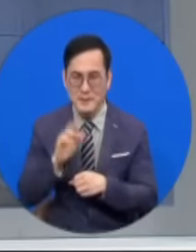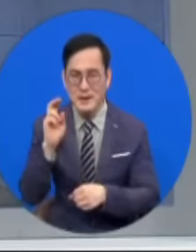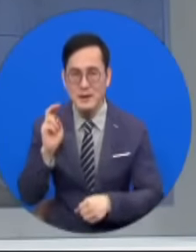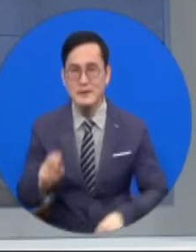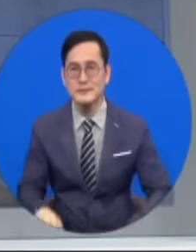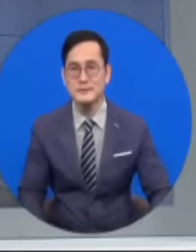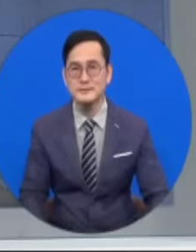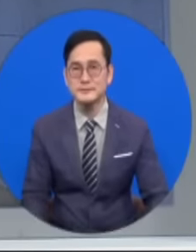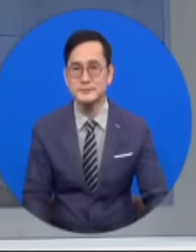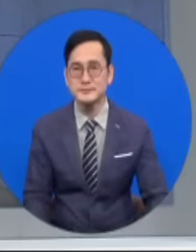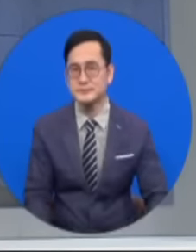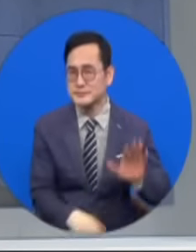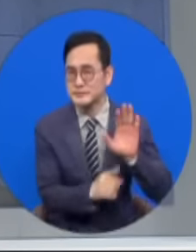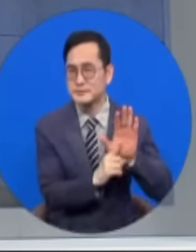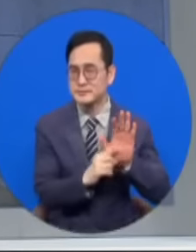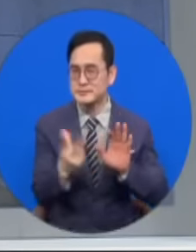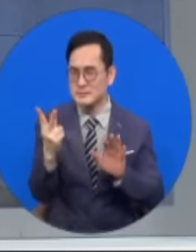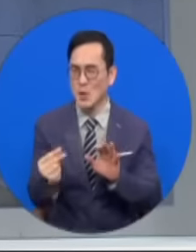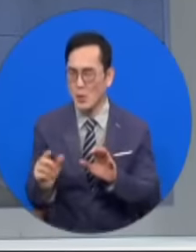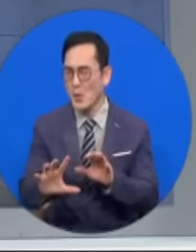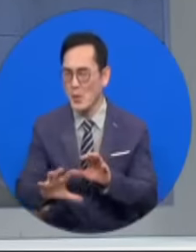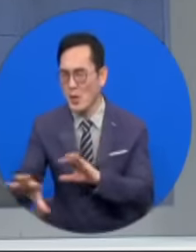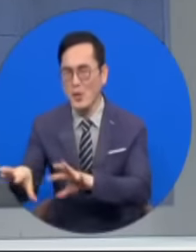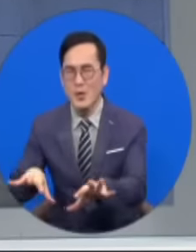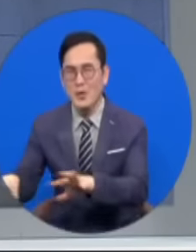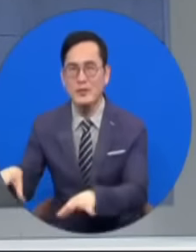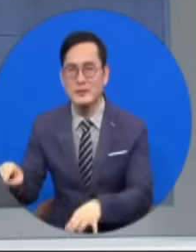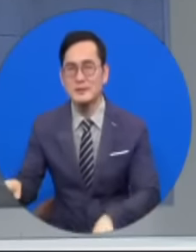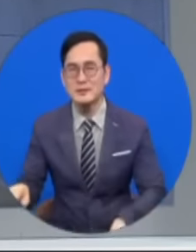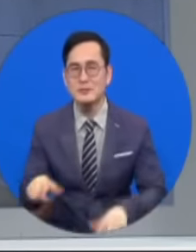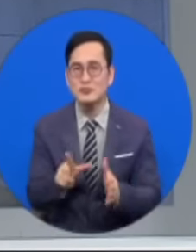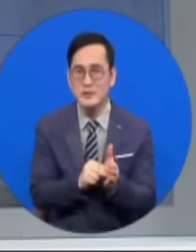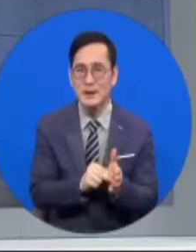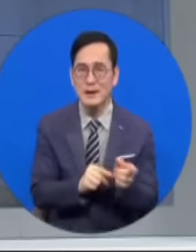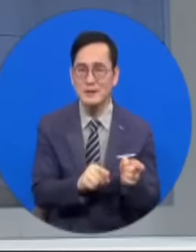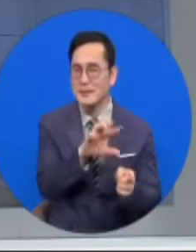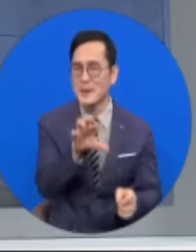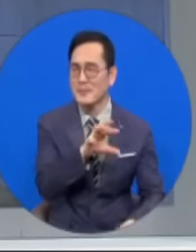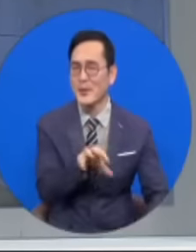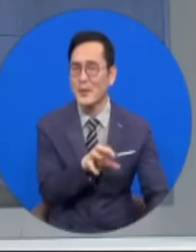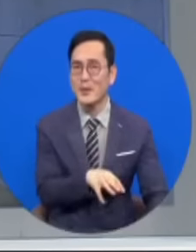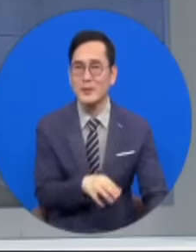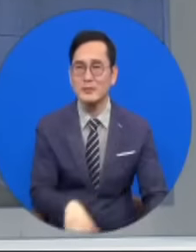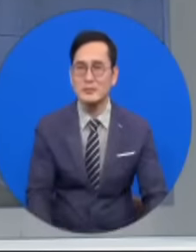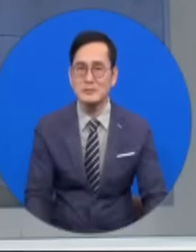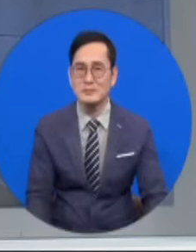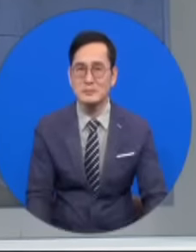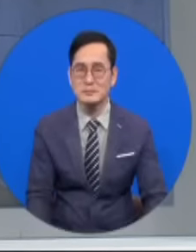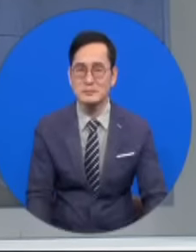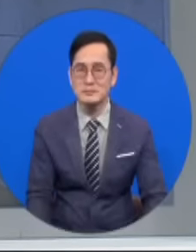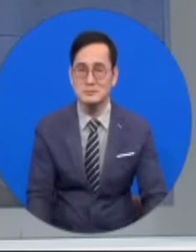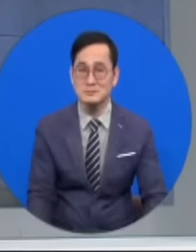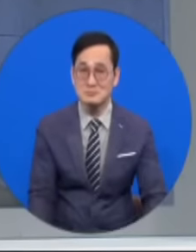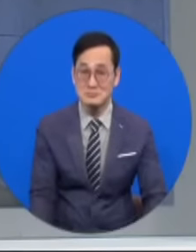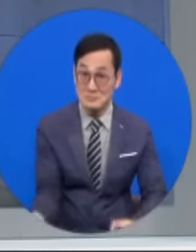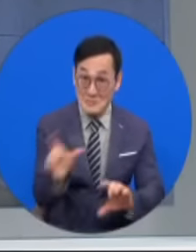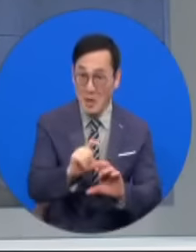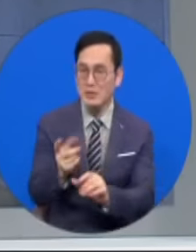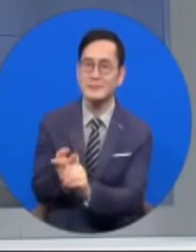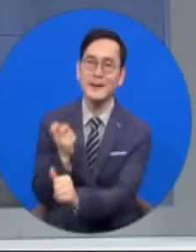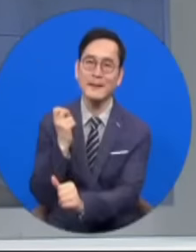유튜브 등에서이 대변 사건의 의욕의 당사자로 박검사 실명을 거론해 왔고 극기야 탄핵 소추 발휘 안의 첫 번째 사유로이 대번